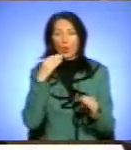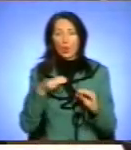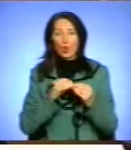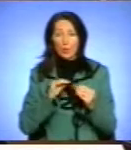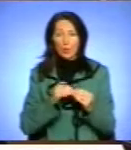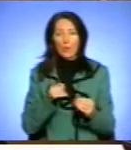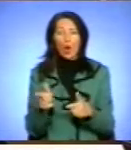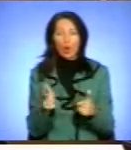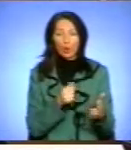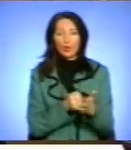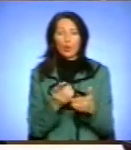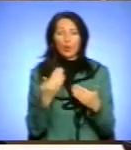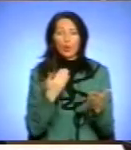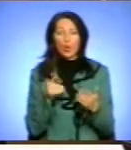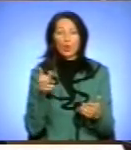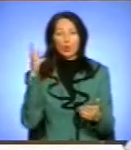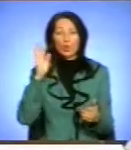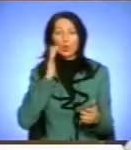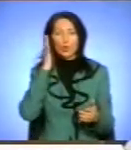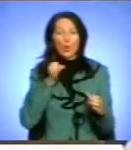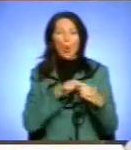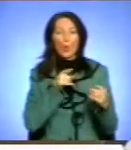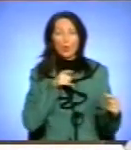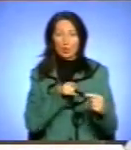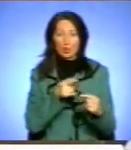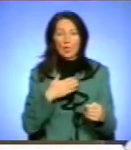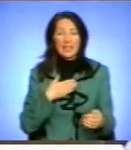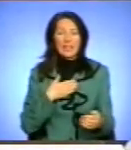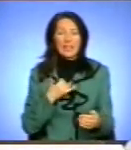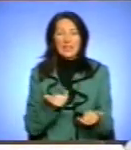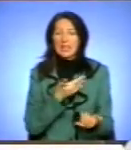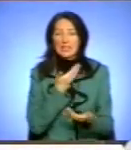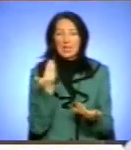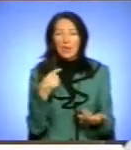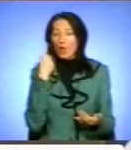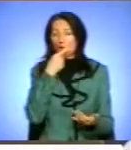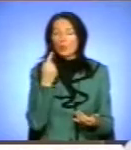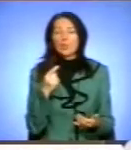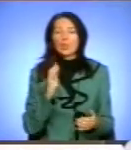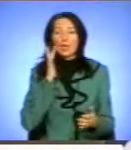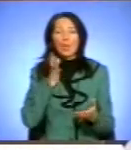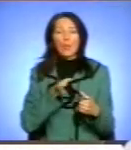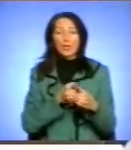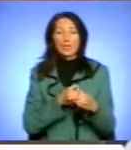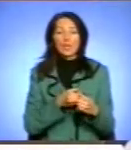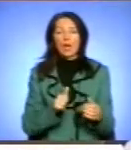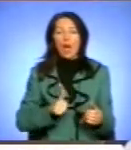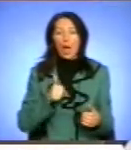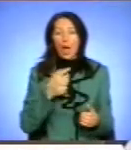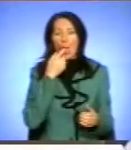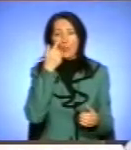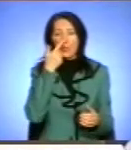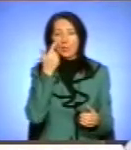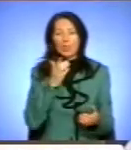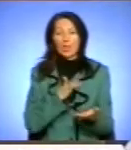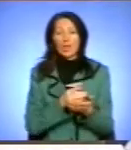там готові і до діалогу з опозицією. Для нас не існує особистих і партійних амбіцій. Існують інтереси країни.